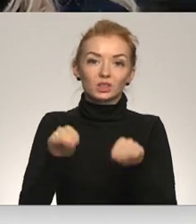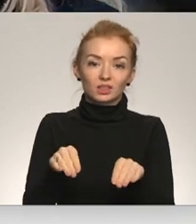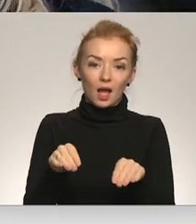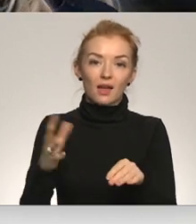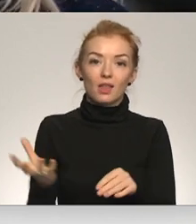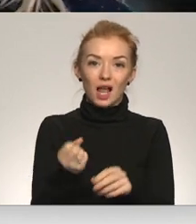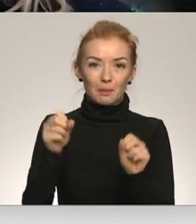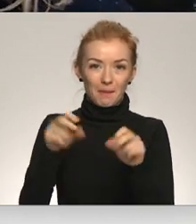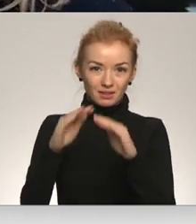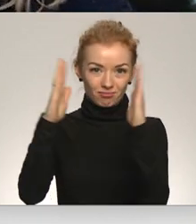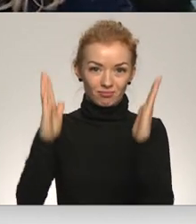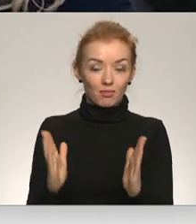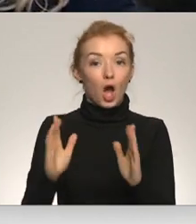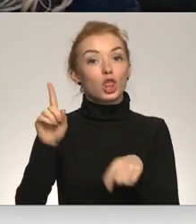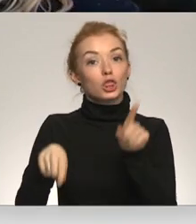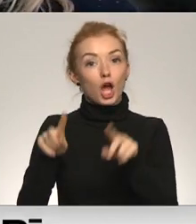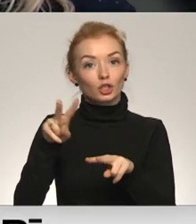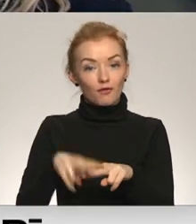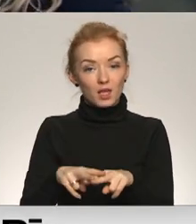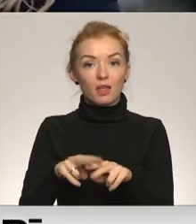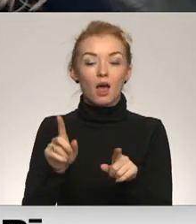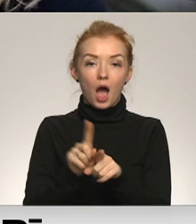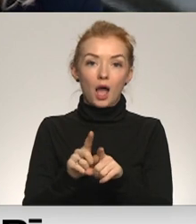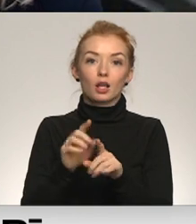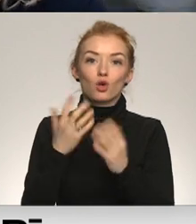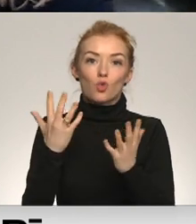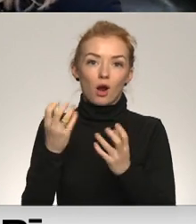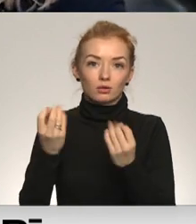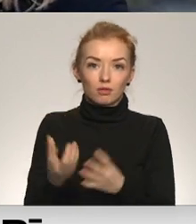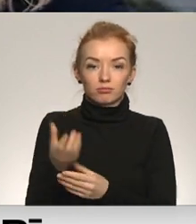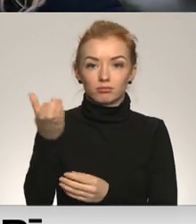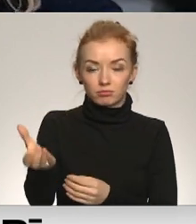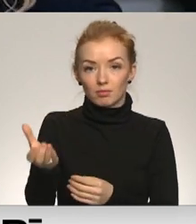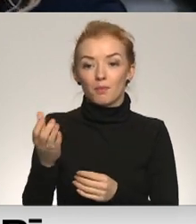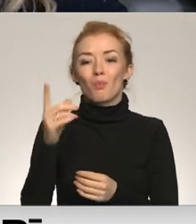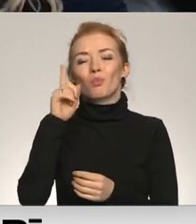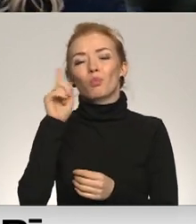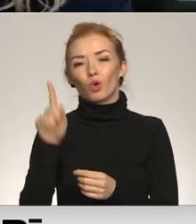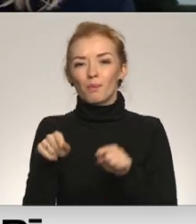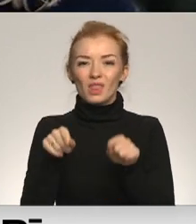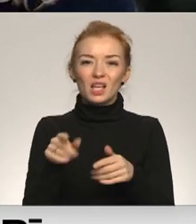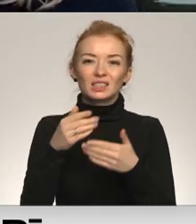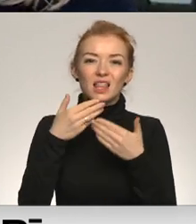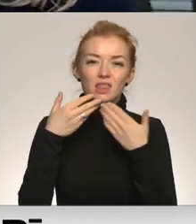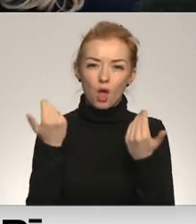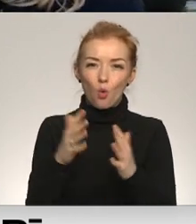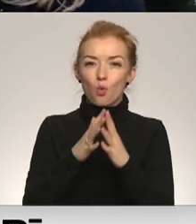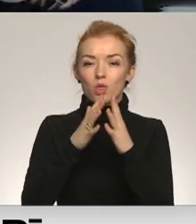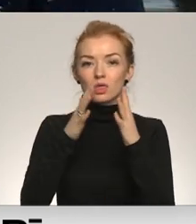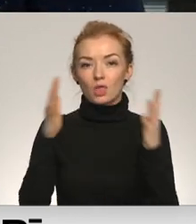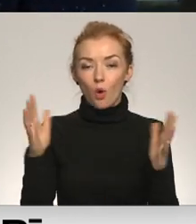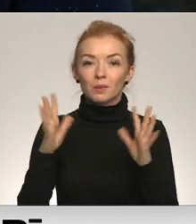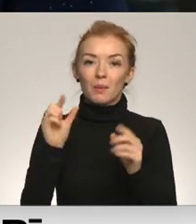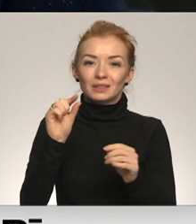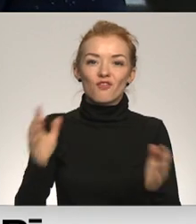esošajiem tarumātiem. Ir arī vietas, kuras pieņem manuāli, kas, protams, nav pārmērīgi daudz, tomēr ir vieglāk